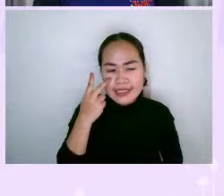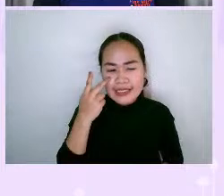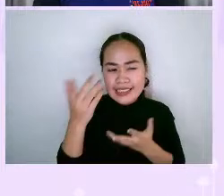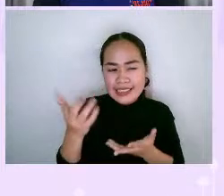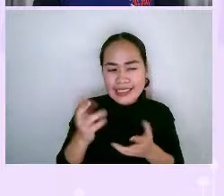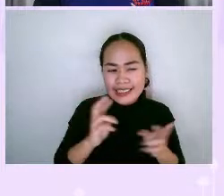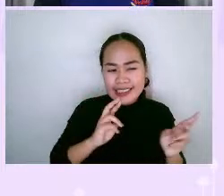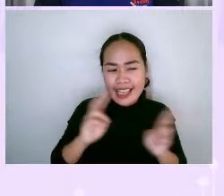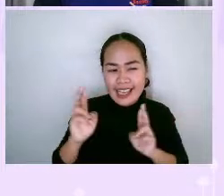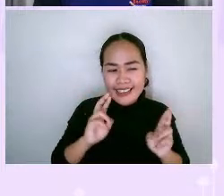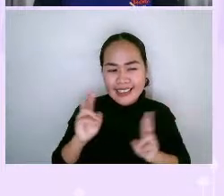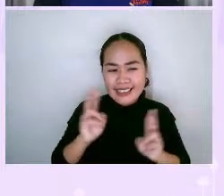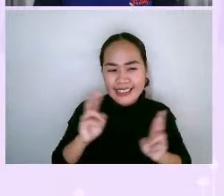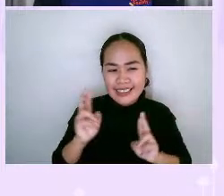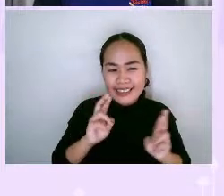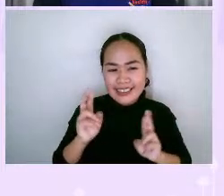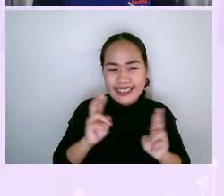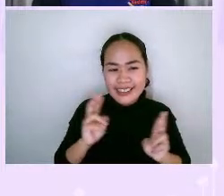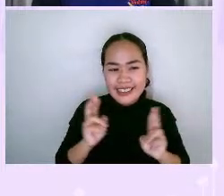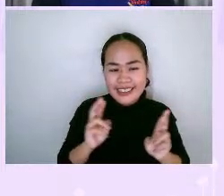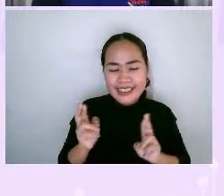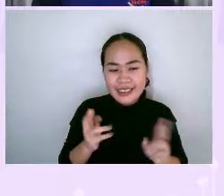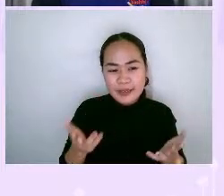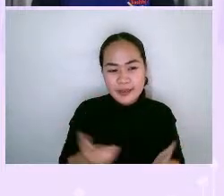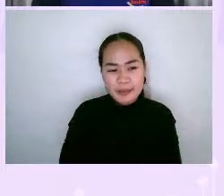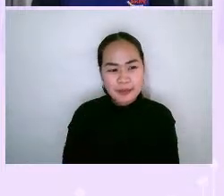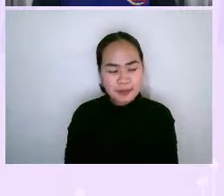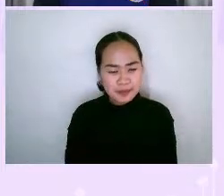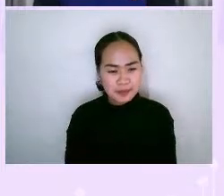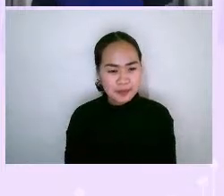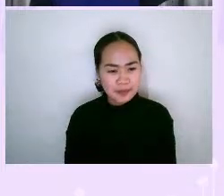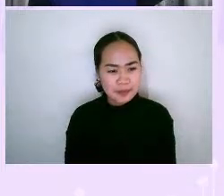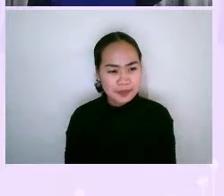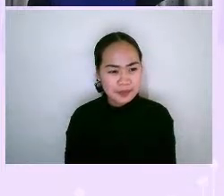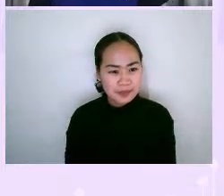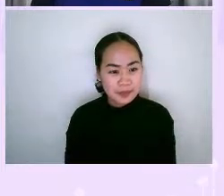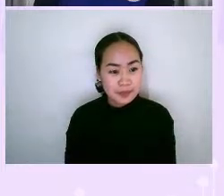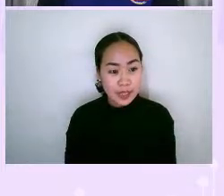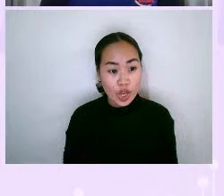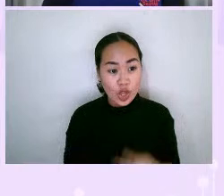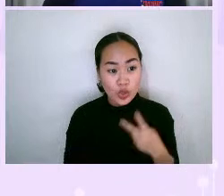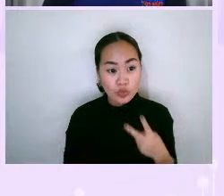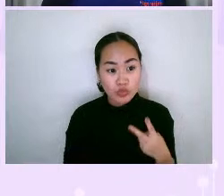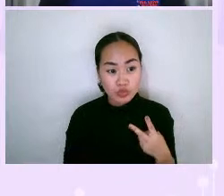ready. Ayan po. So, ang clue po natin dito ay 2 words.